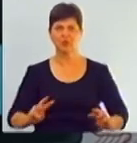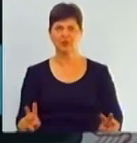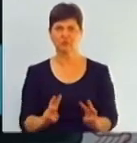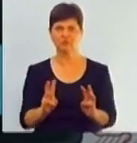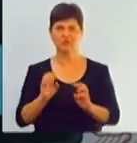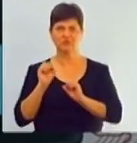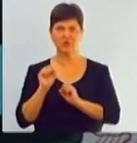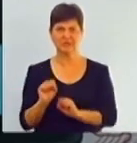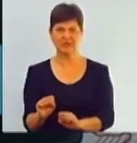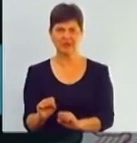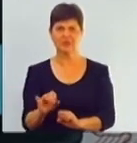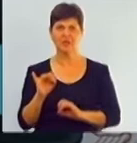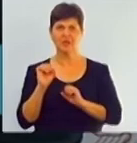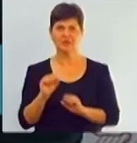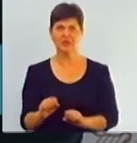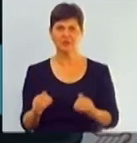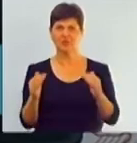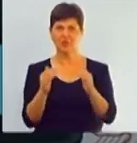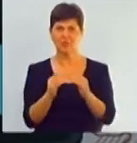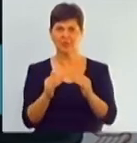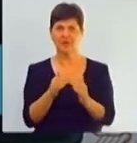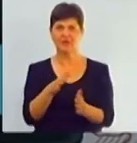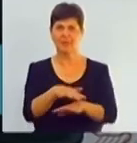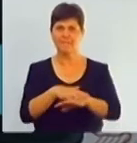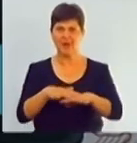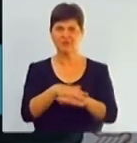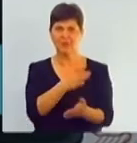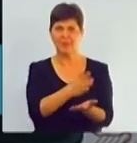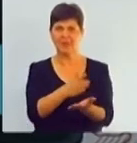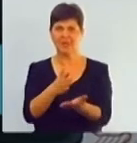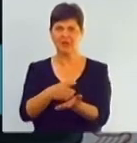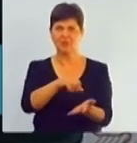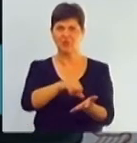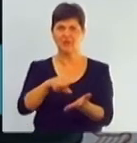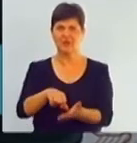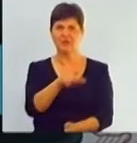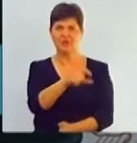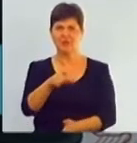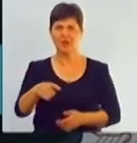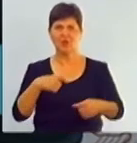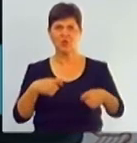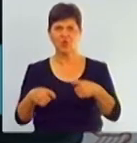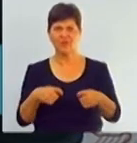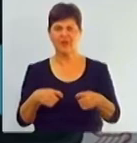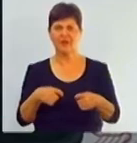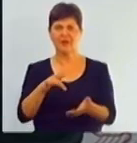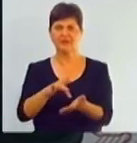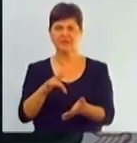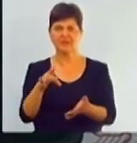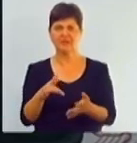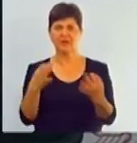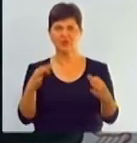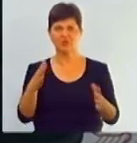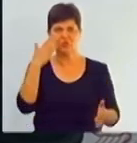захисту об'єктів з масовим перебуванням людей, торгівельних центрів, дозвільних об'єктів. Тобто